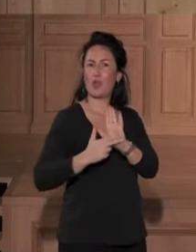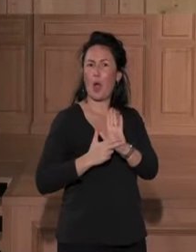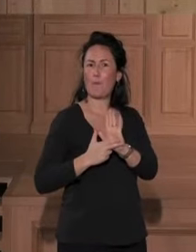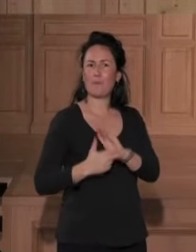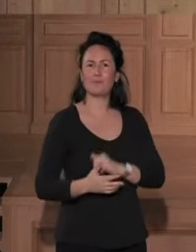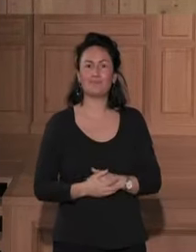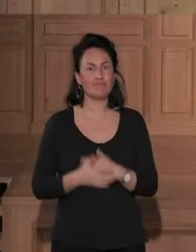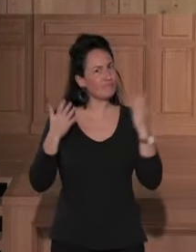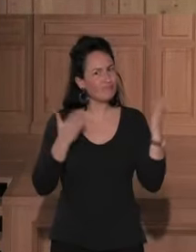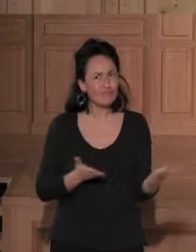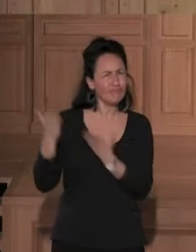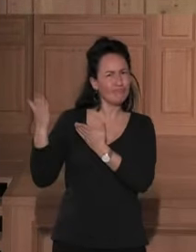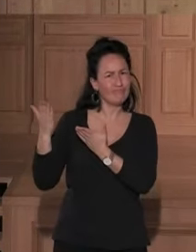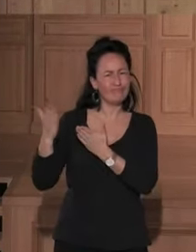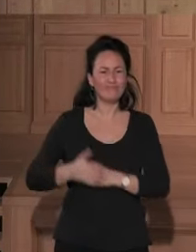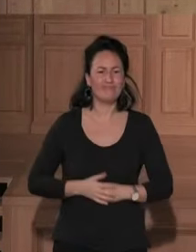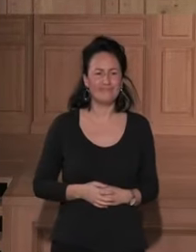Alors n'hésitez pas.